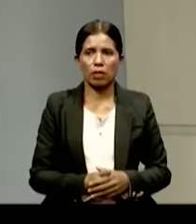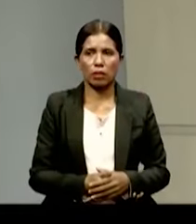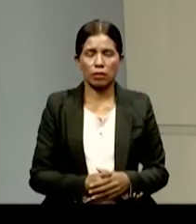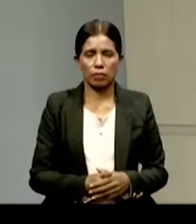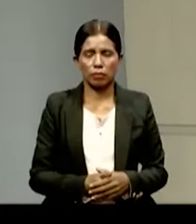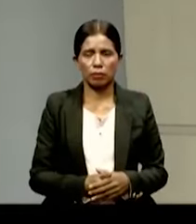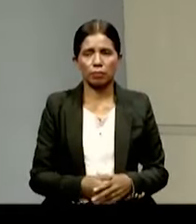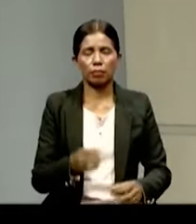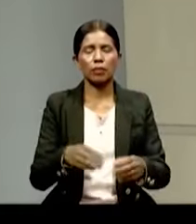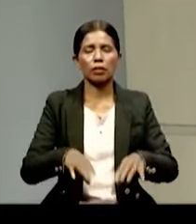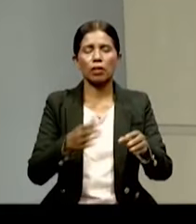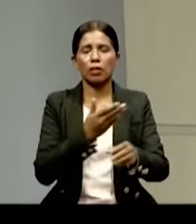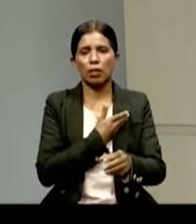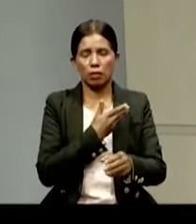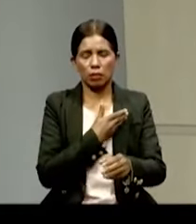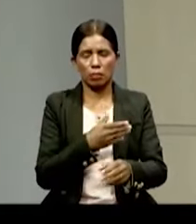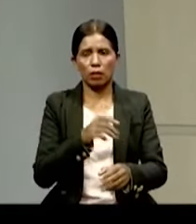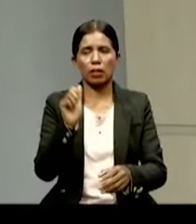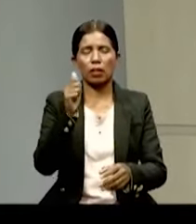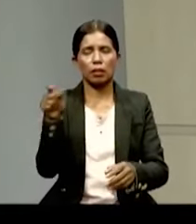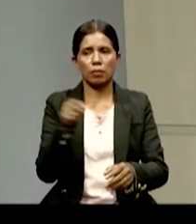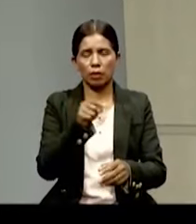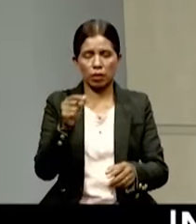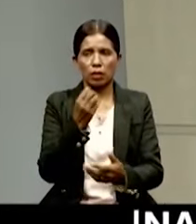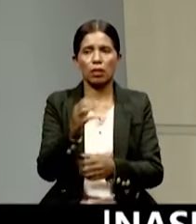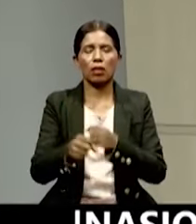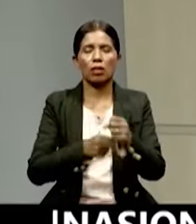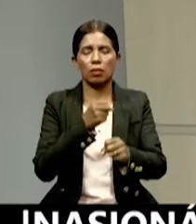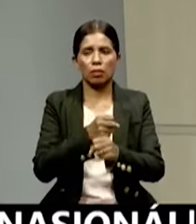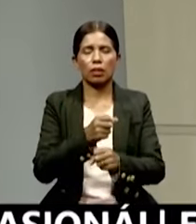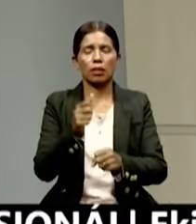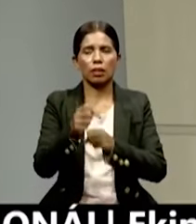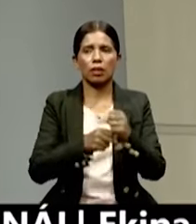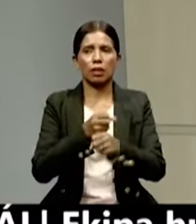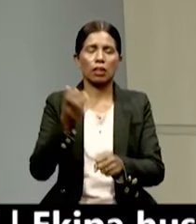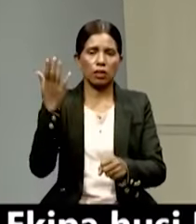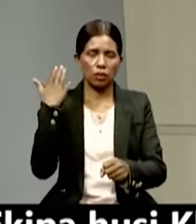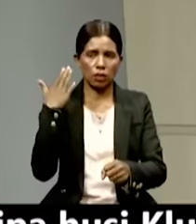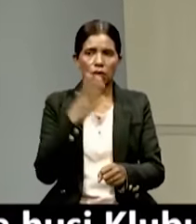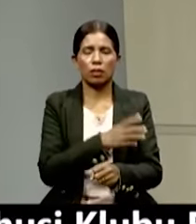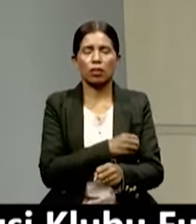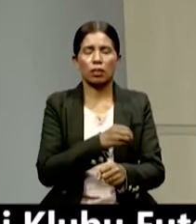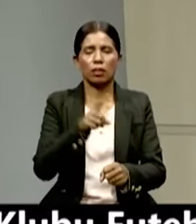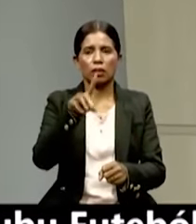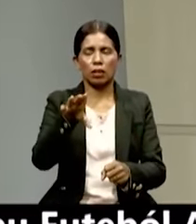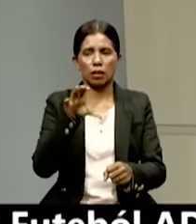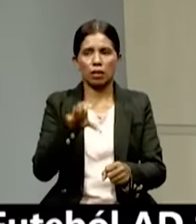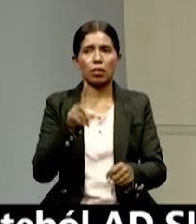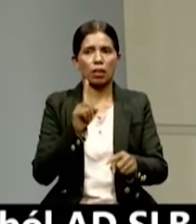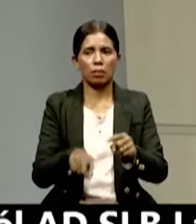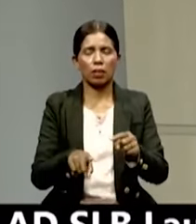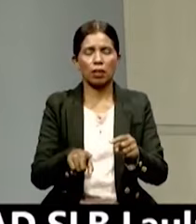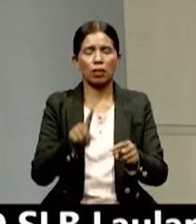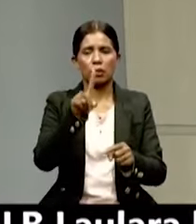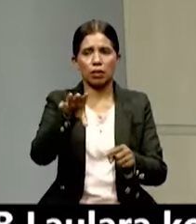maka 10% então osam para tinan koto selusi 6 dolar agora nem ni level ko 6